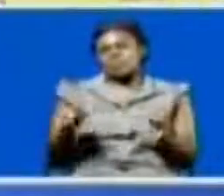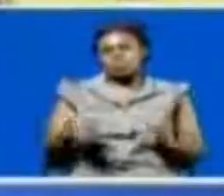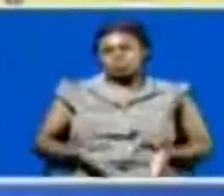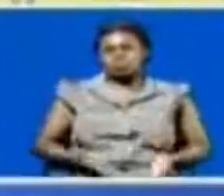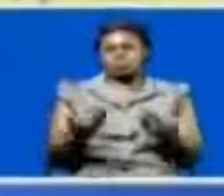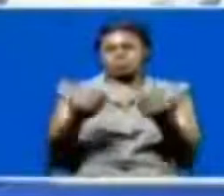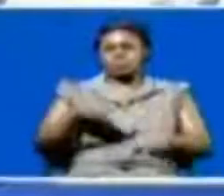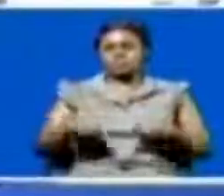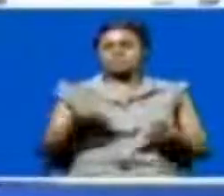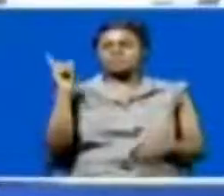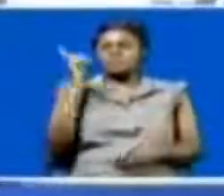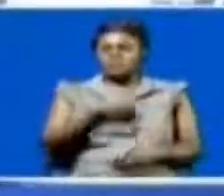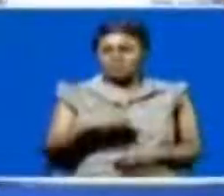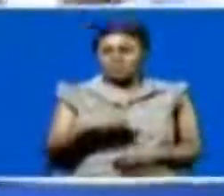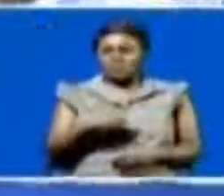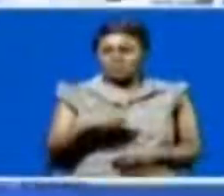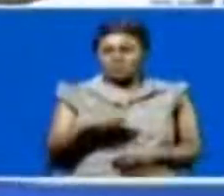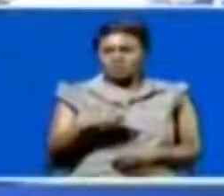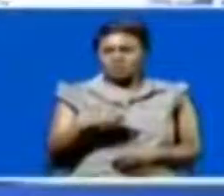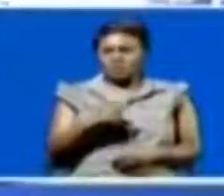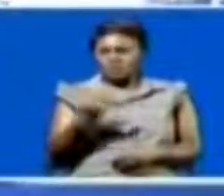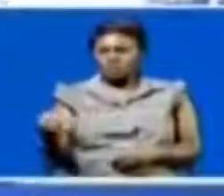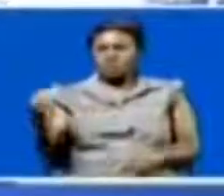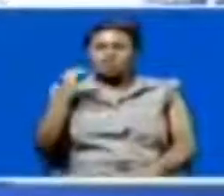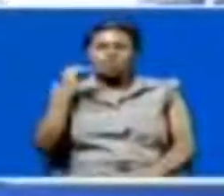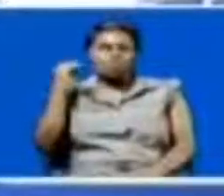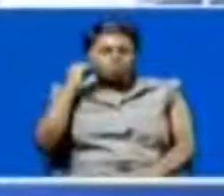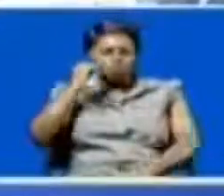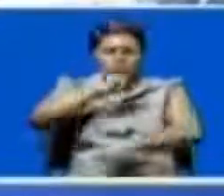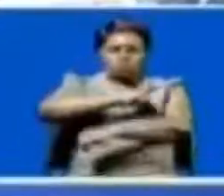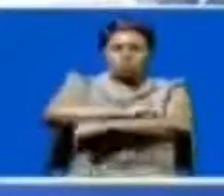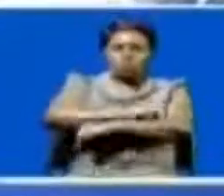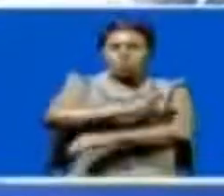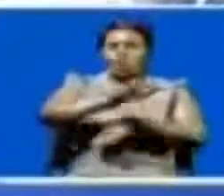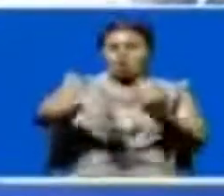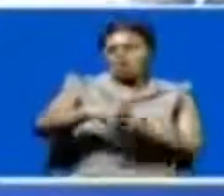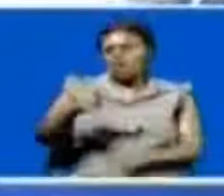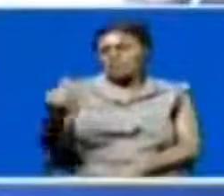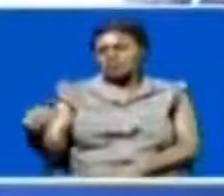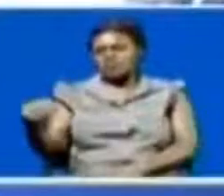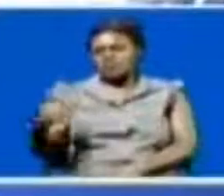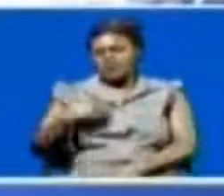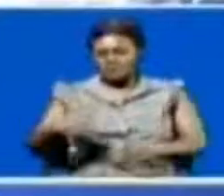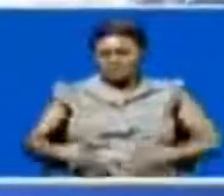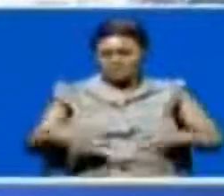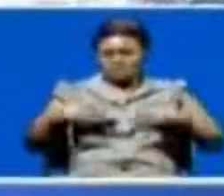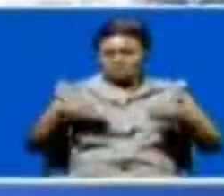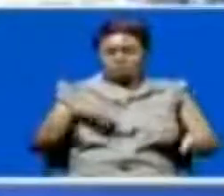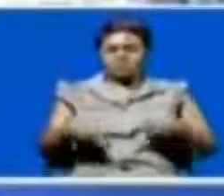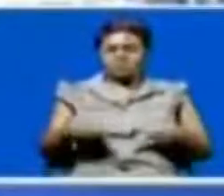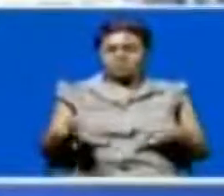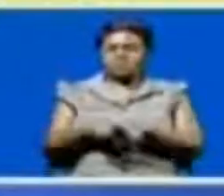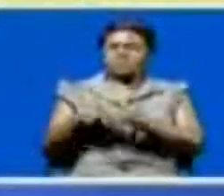tu na ulemavu. She goes to Father Famia's children's home, a school where all other children have a physical disability like